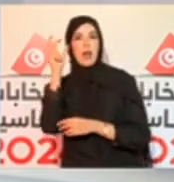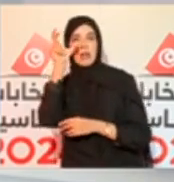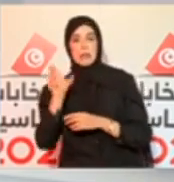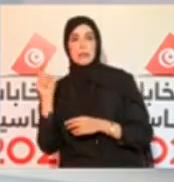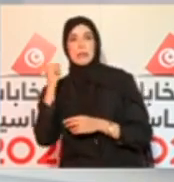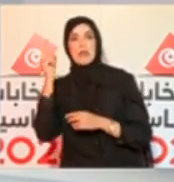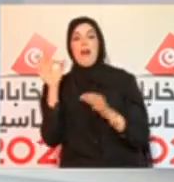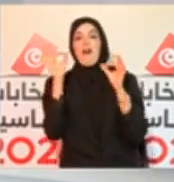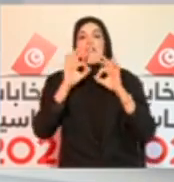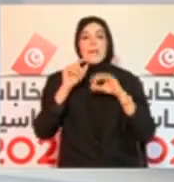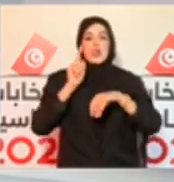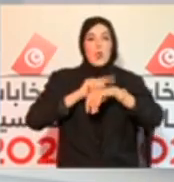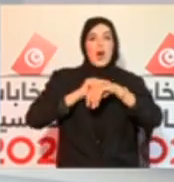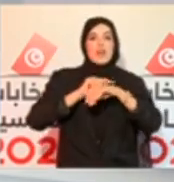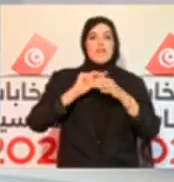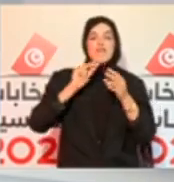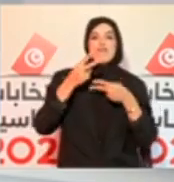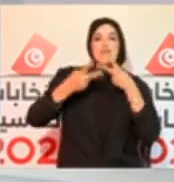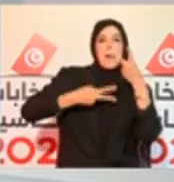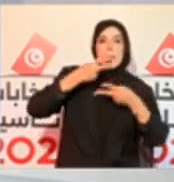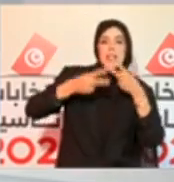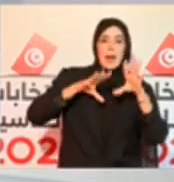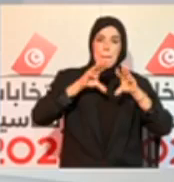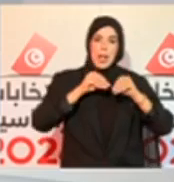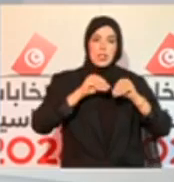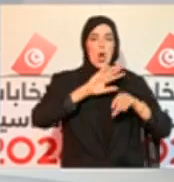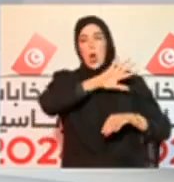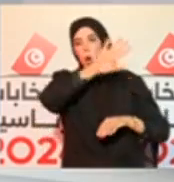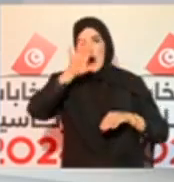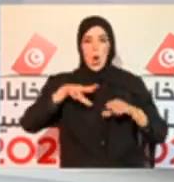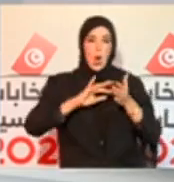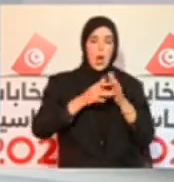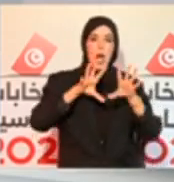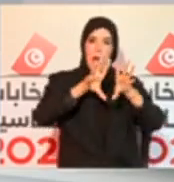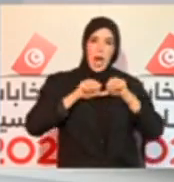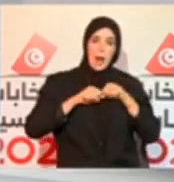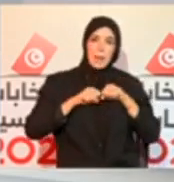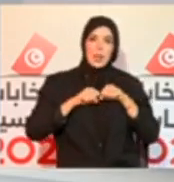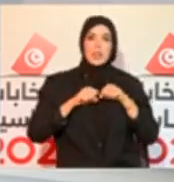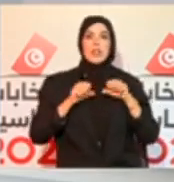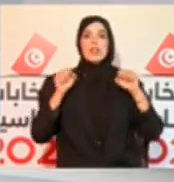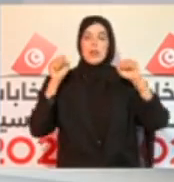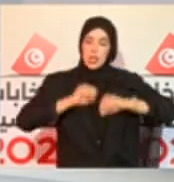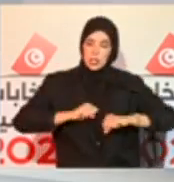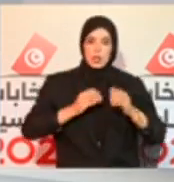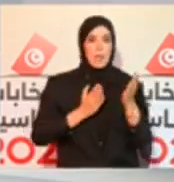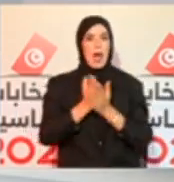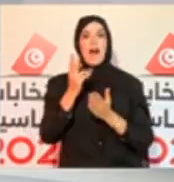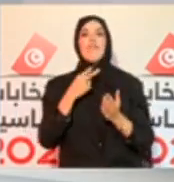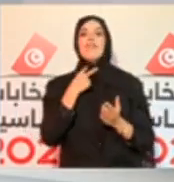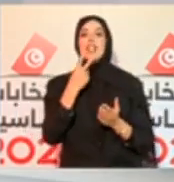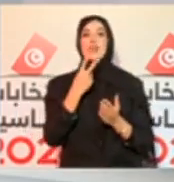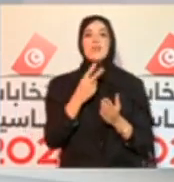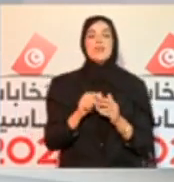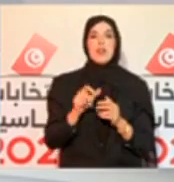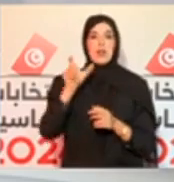ما يلقاو الوقت باش يحين الكل قبلناه وفضل منظومه الاتاحه تمكنوا باش يصوتوا حتى